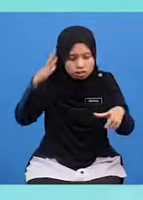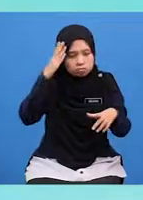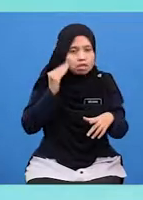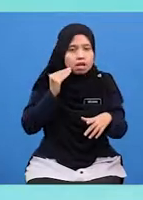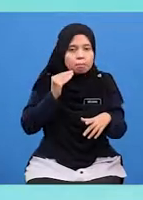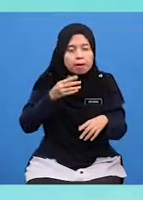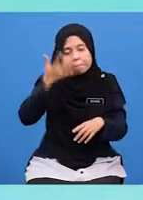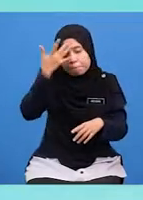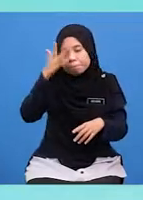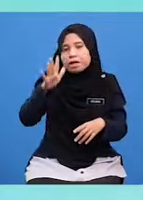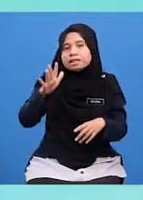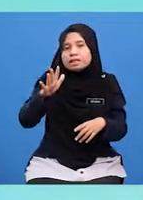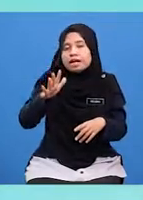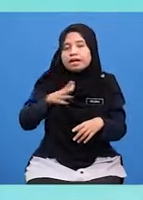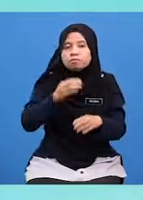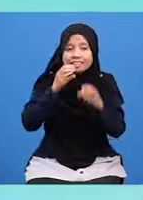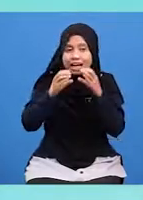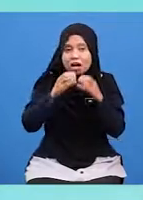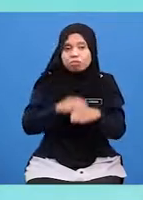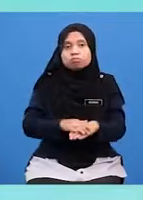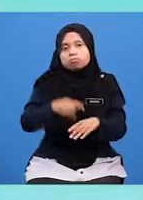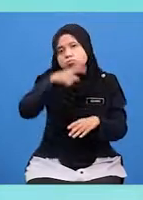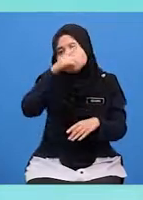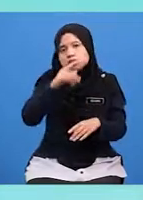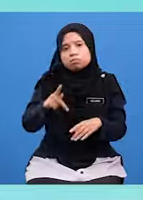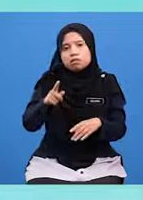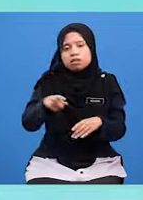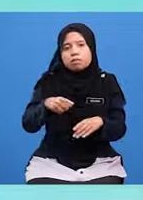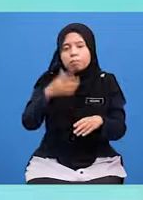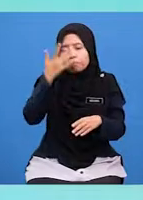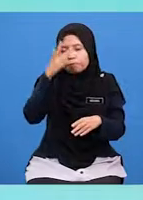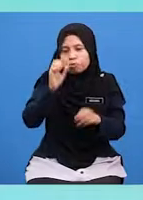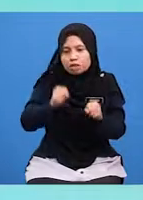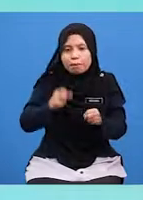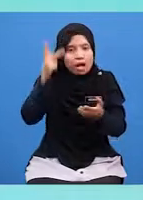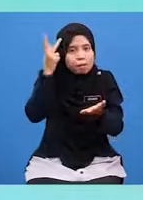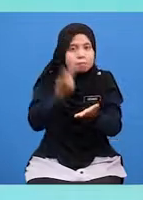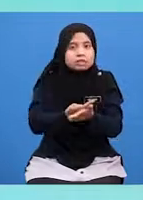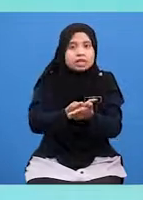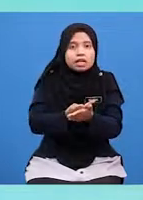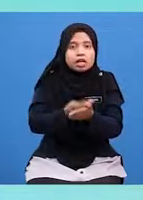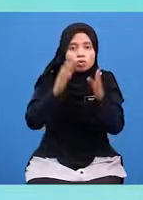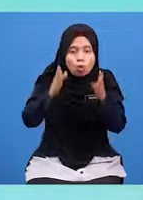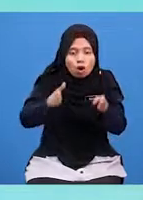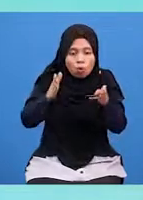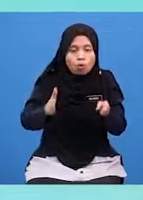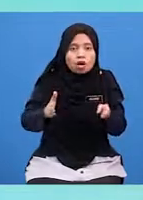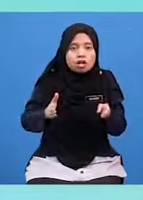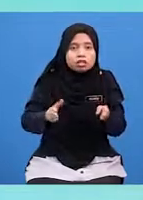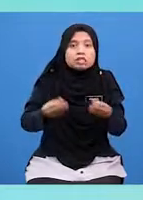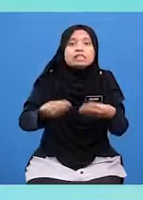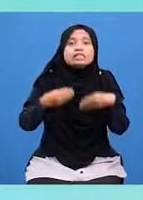dan bijak dari segi diplomasi. Menyebabkan beliau memperoleh kepercayaan pihak tertentu